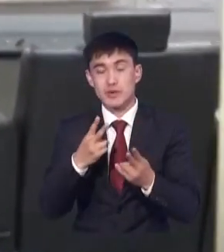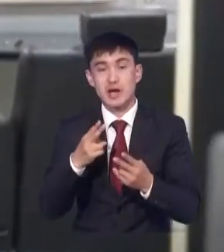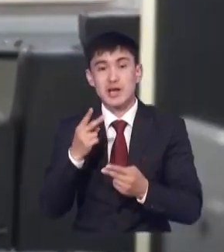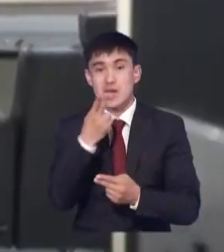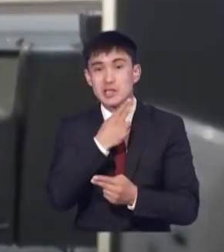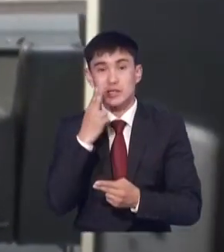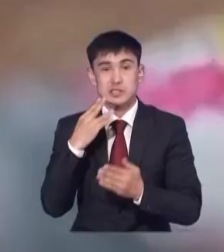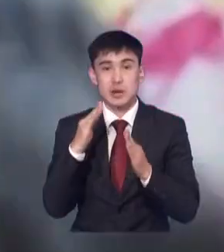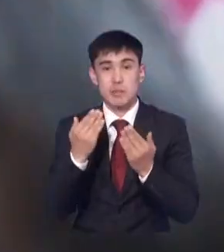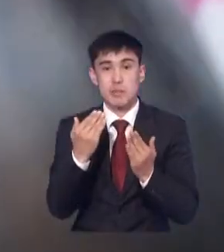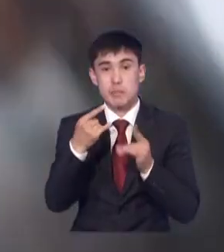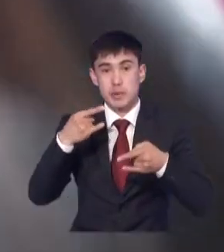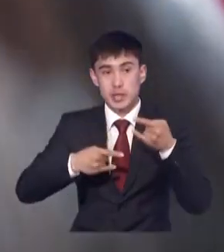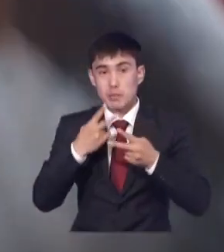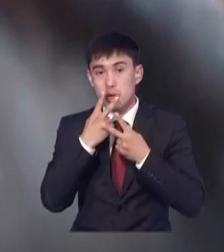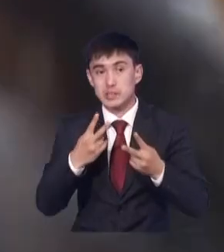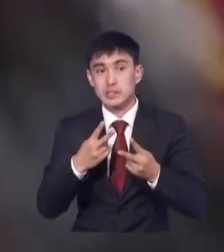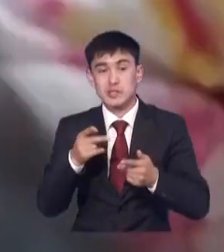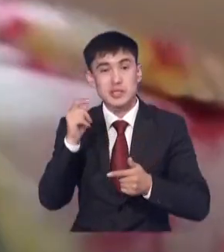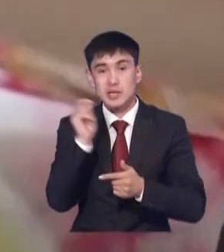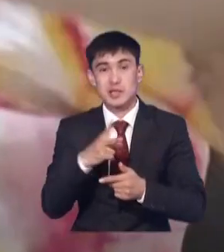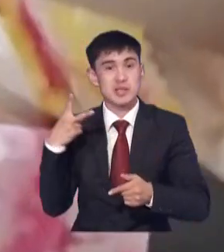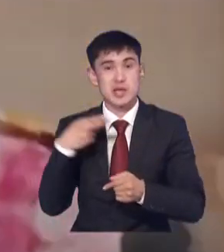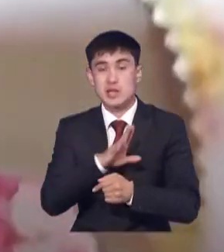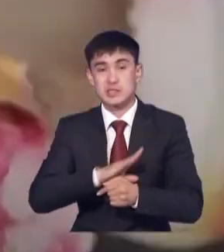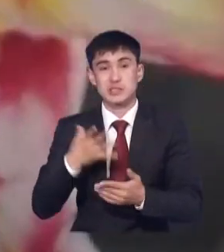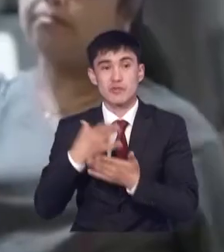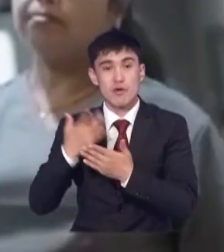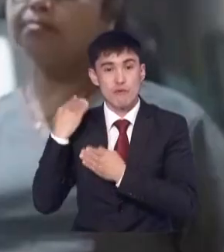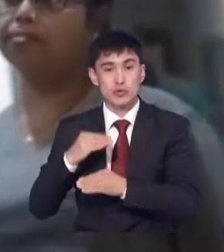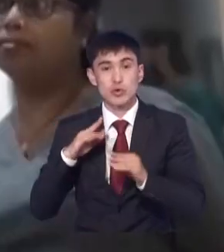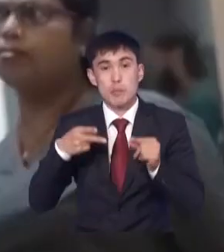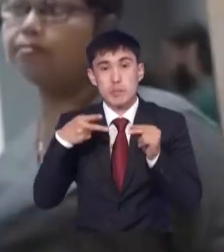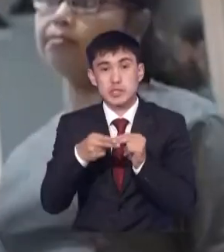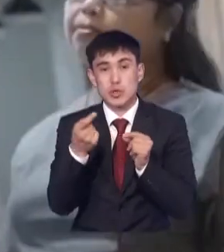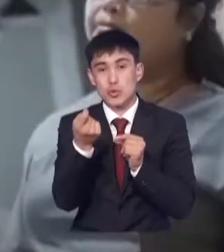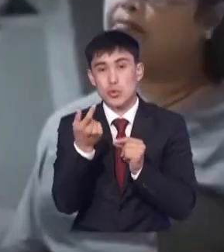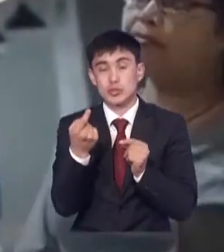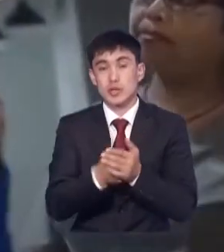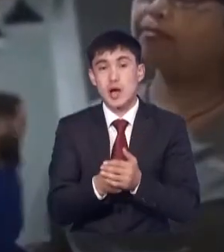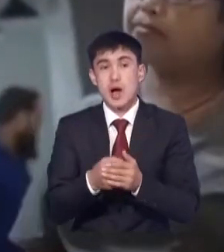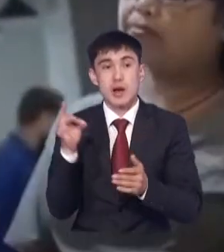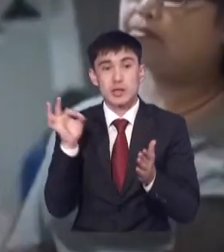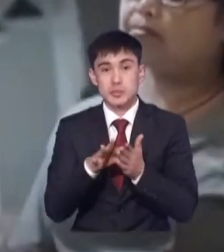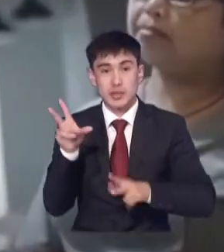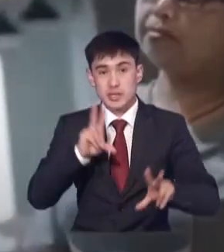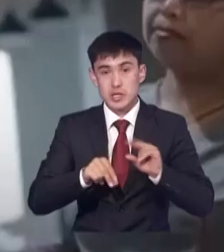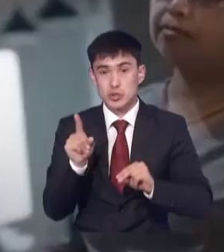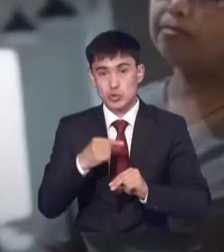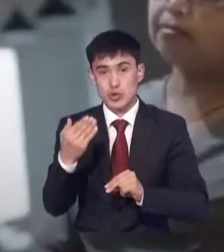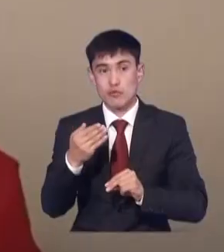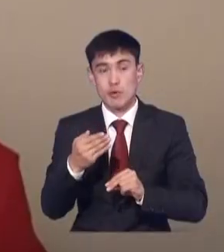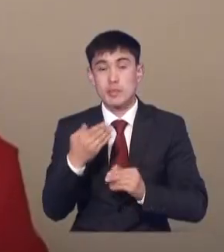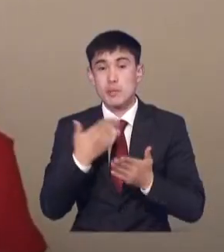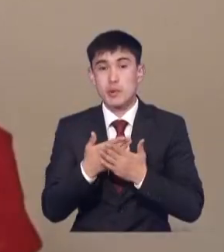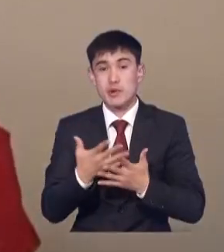итальянской программы. Там она призналась, что никогда не обрезала свои локоны, а только подстригала кончики. Рекордсменка надеется, что ее